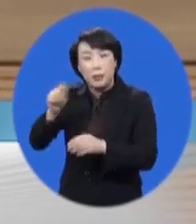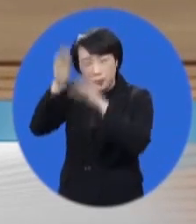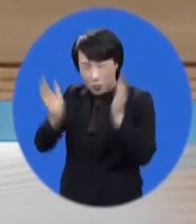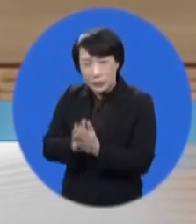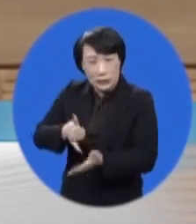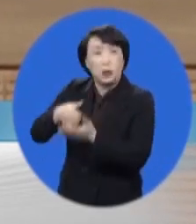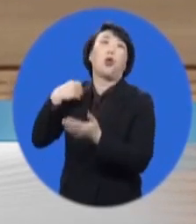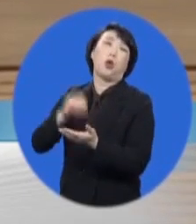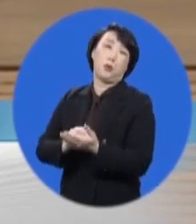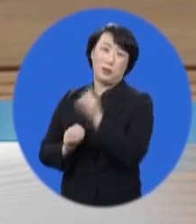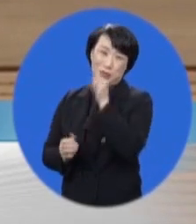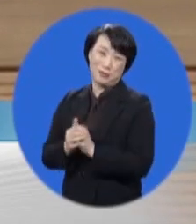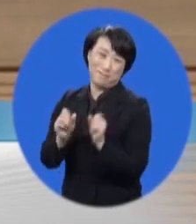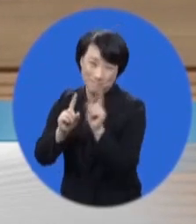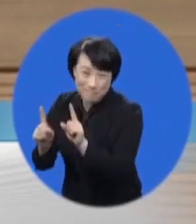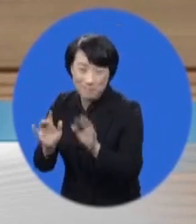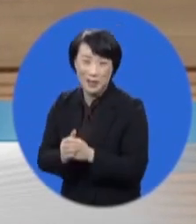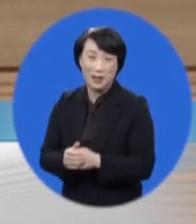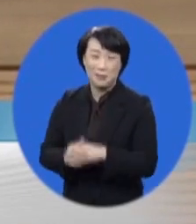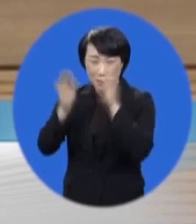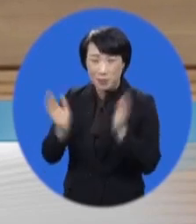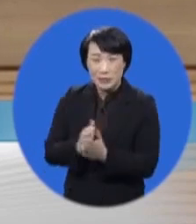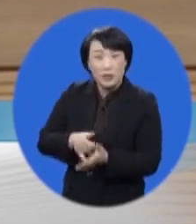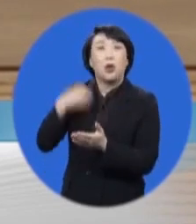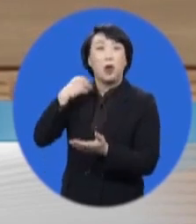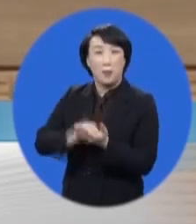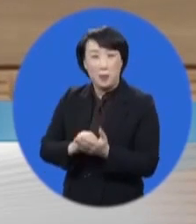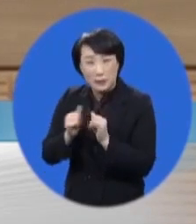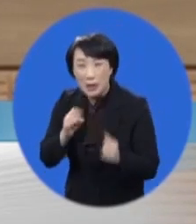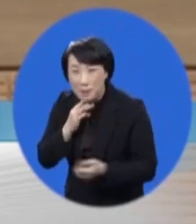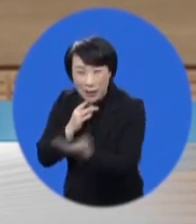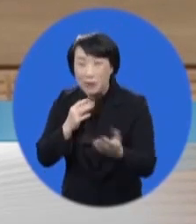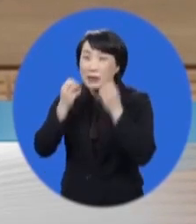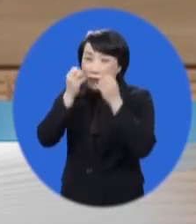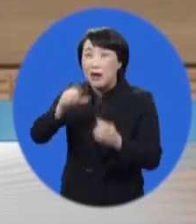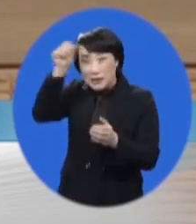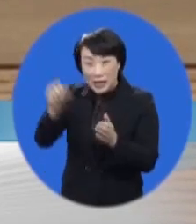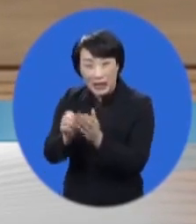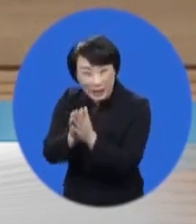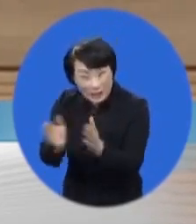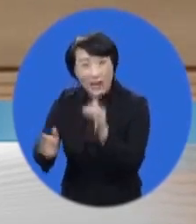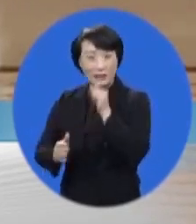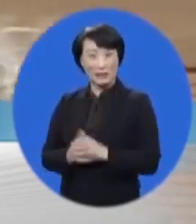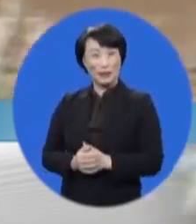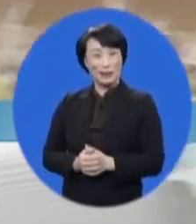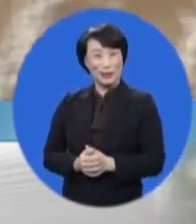전인격의 회복이다 이 말입니다. 그래서 전인격이 회복된 사람만이 새로운 세계를 사는 사람이라는